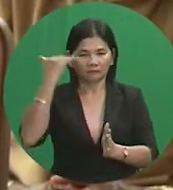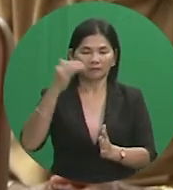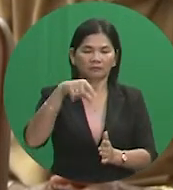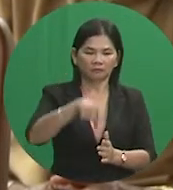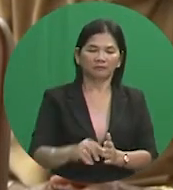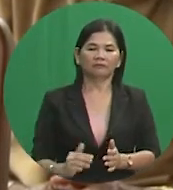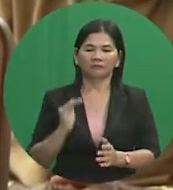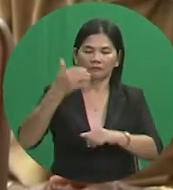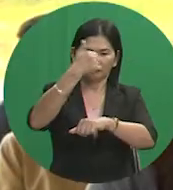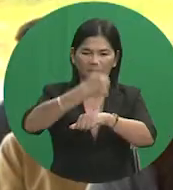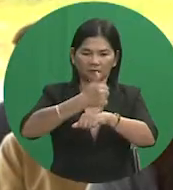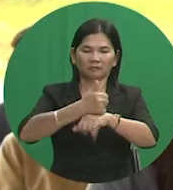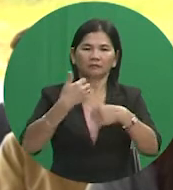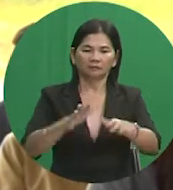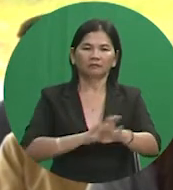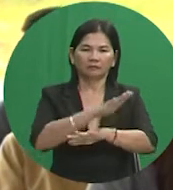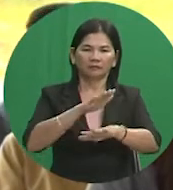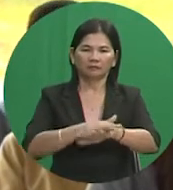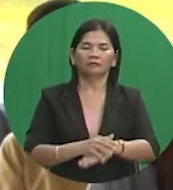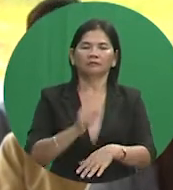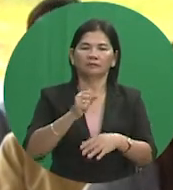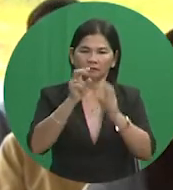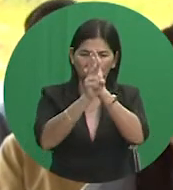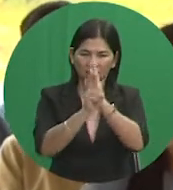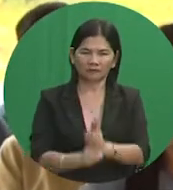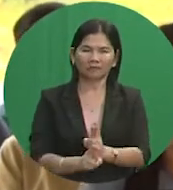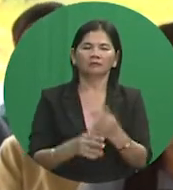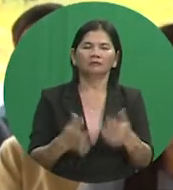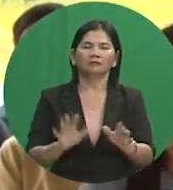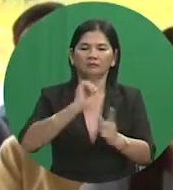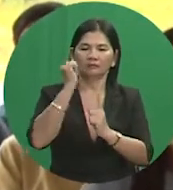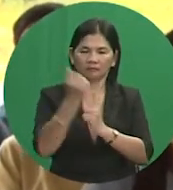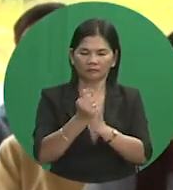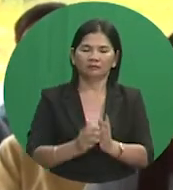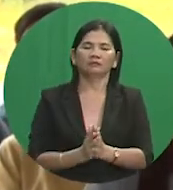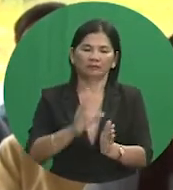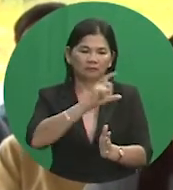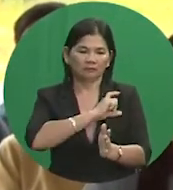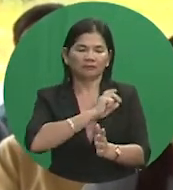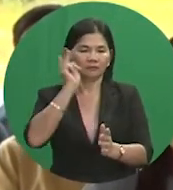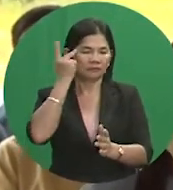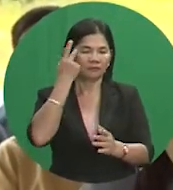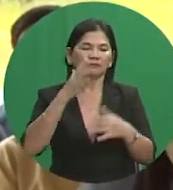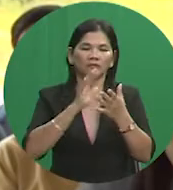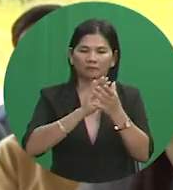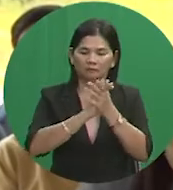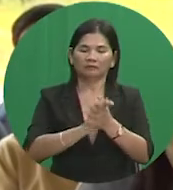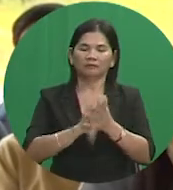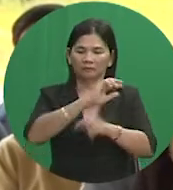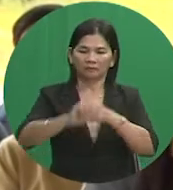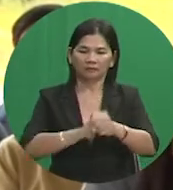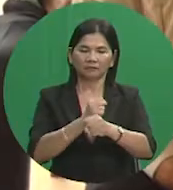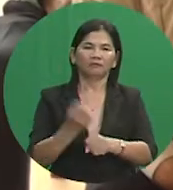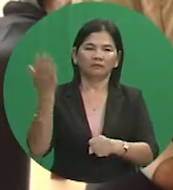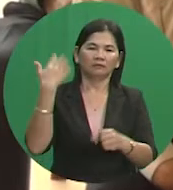เซลอภิบาลในคณะอภิบาลสรกตรำเกาะบันริกาอัมปีสภาพการสันติสุขนโยบายเศรษฐกิจสังคมขนมบดาชนำกัดล